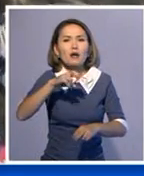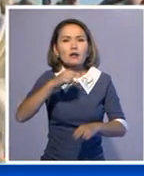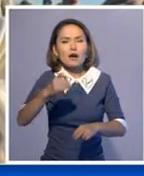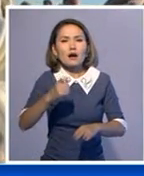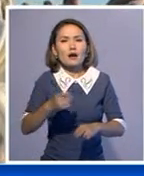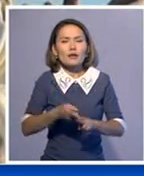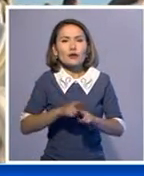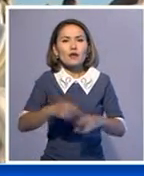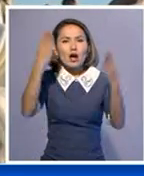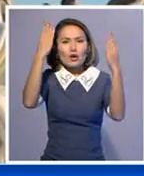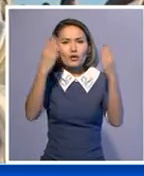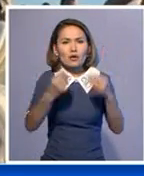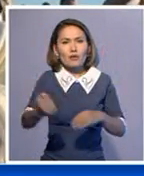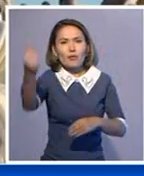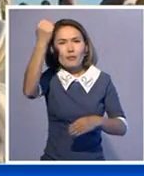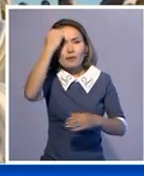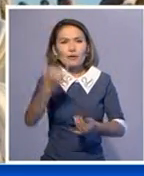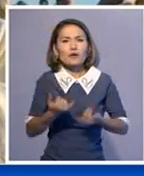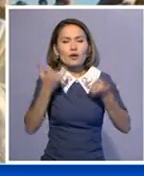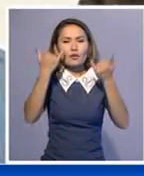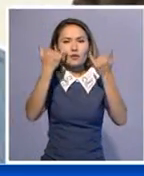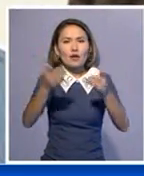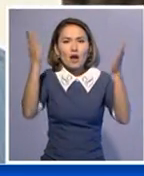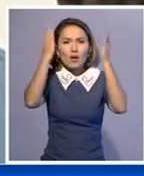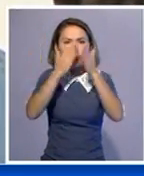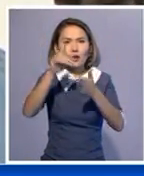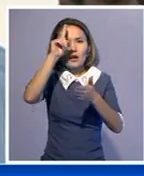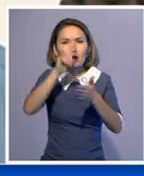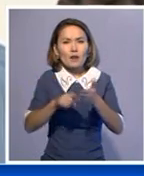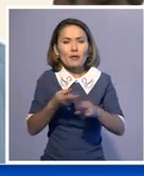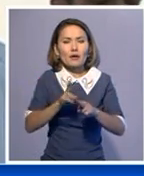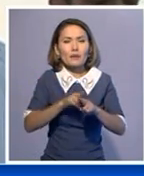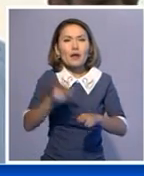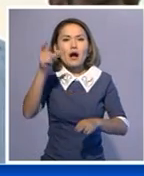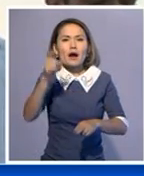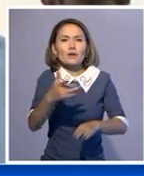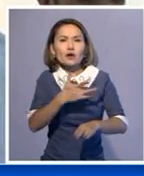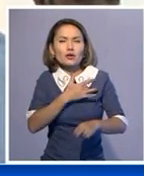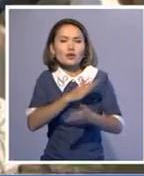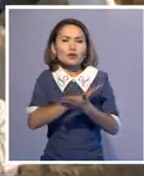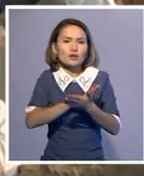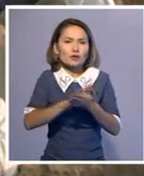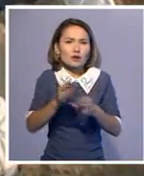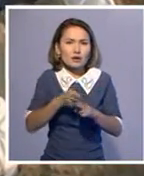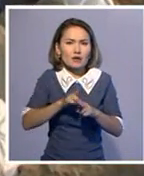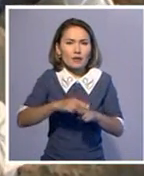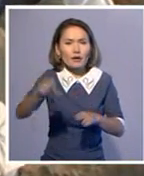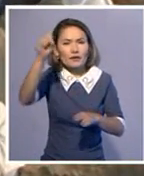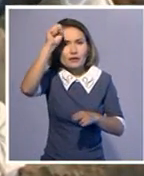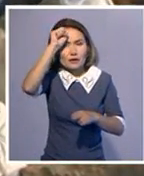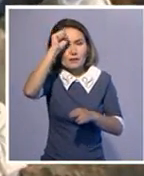ең қымбаты, ең есте қаларлығы деп атайды. Ислам дініне сәйкес, бұл күні адамның ізгі істеріне жаратқанның шарапаты бірнеше есе көп дейді.